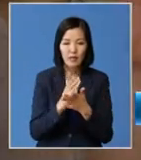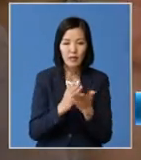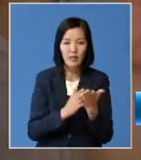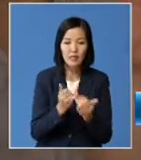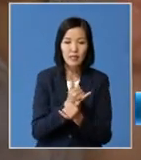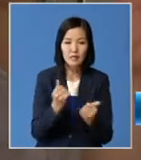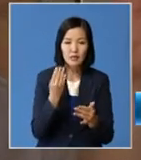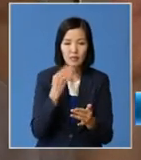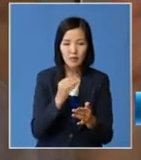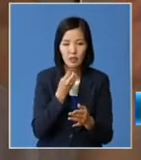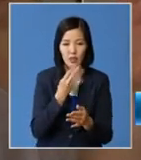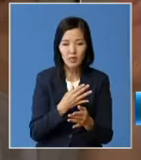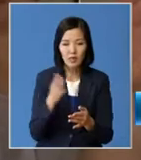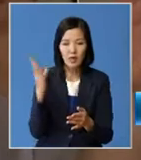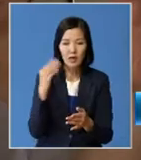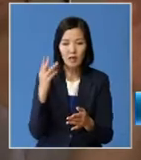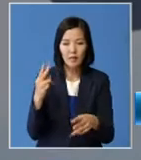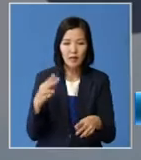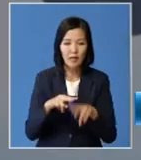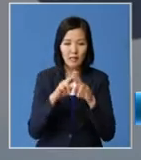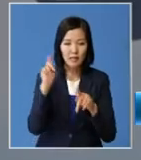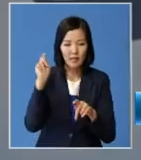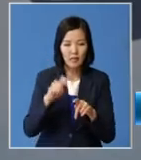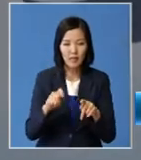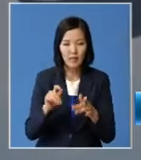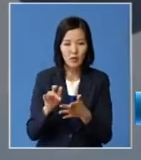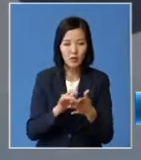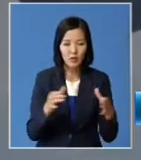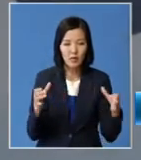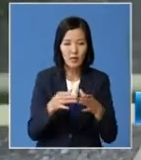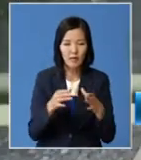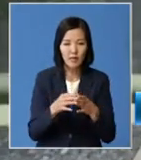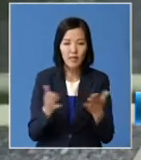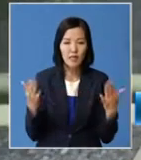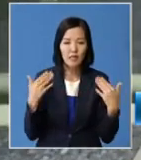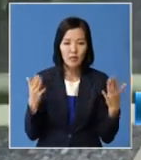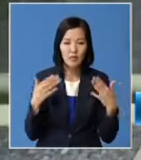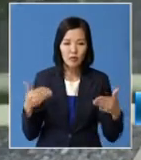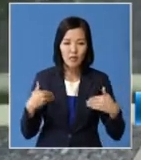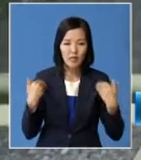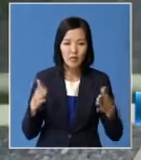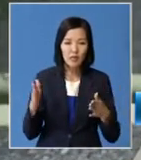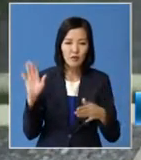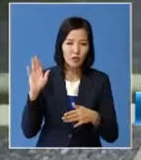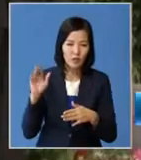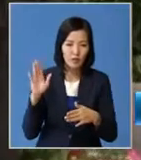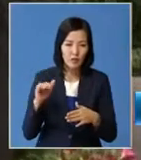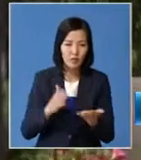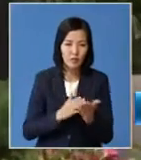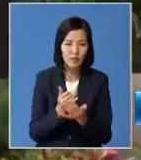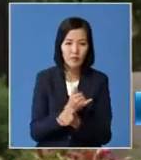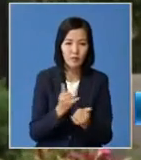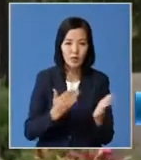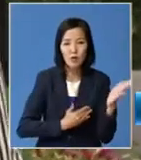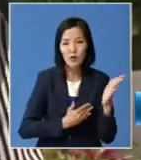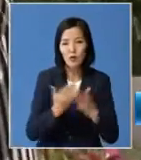сапалы дейді Астана мен Алматыдан келген туристік компания өкілдері. Олар демалушыларды қарсы алуынан шығарып салуына дейінгі қызметке